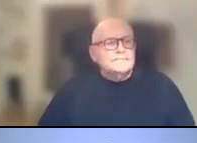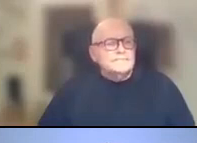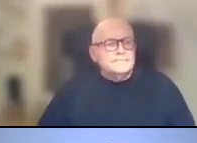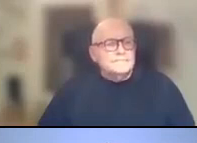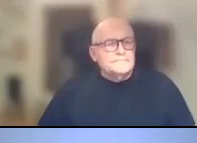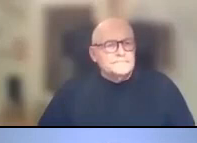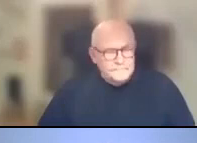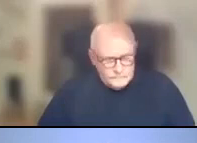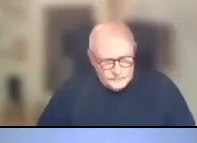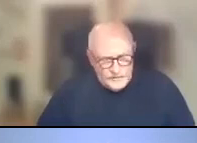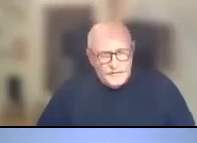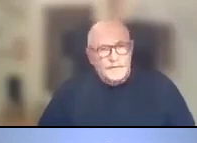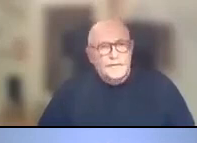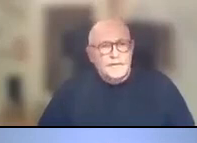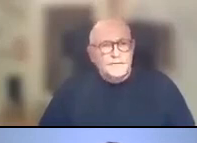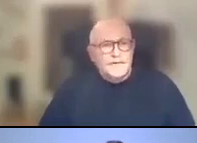Dank.